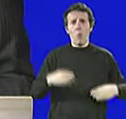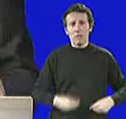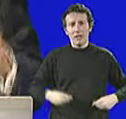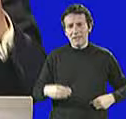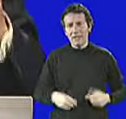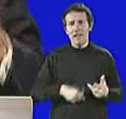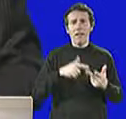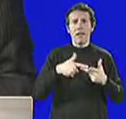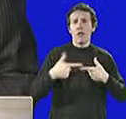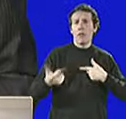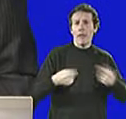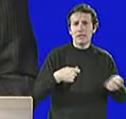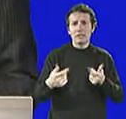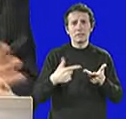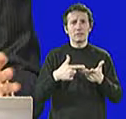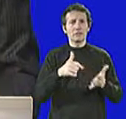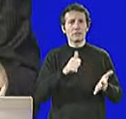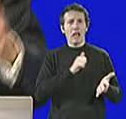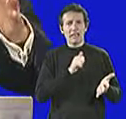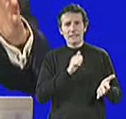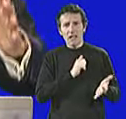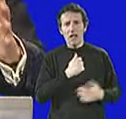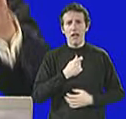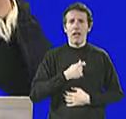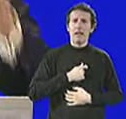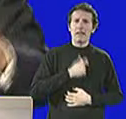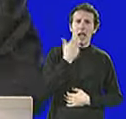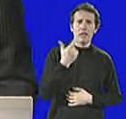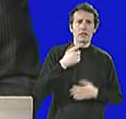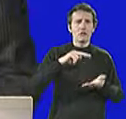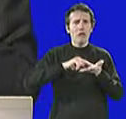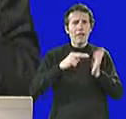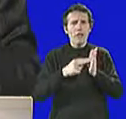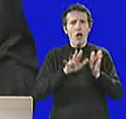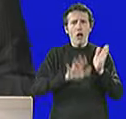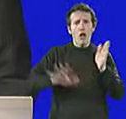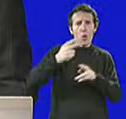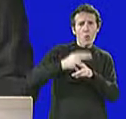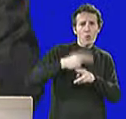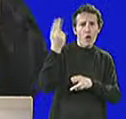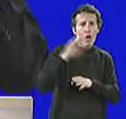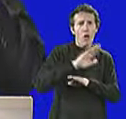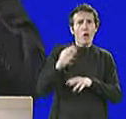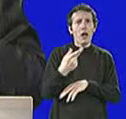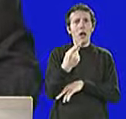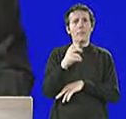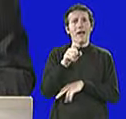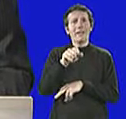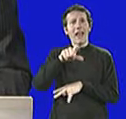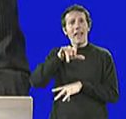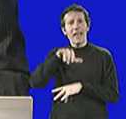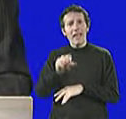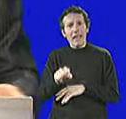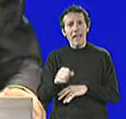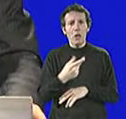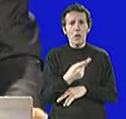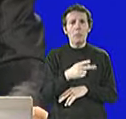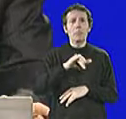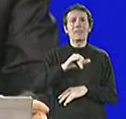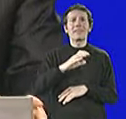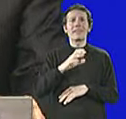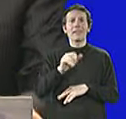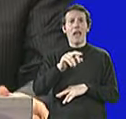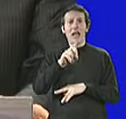commerçants, artisans, cadres, ingénieurs du Nord, du Pas-de-Calais, de Picardie, le